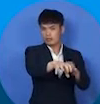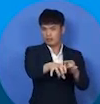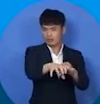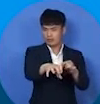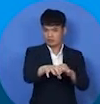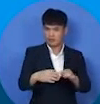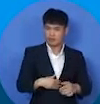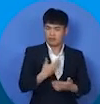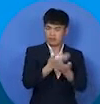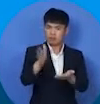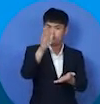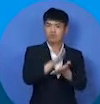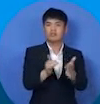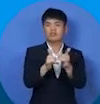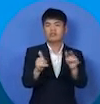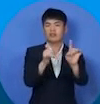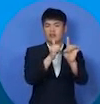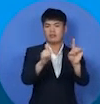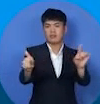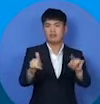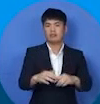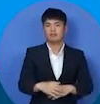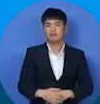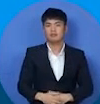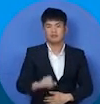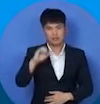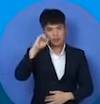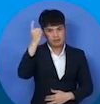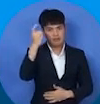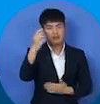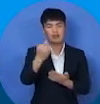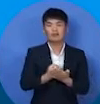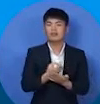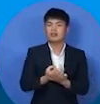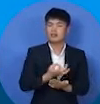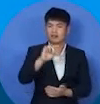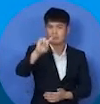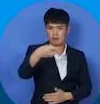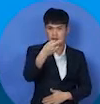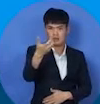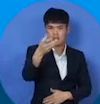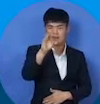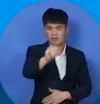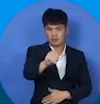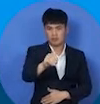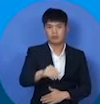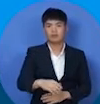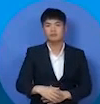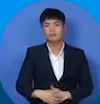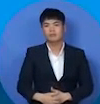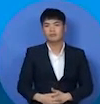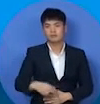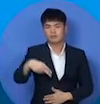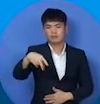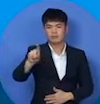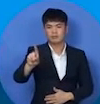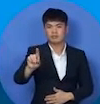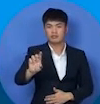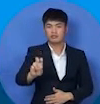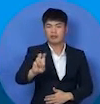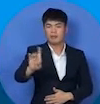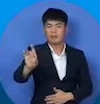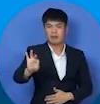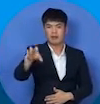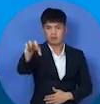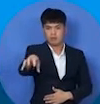및 사무기기 설치 및 수리요원 1명을 모집합니다. 임금은 월급 180만 원 이상이며 근무지는 천안시 동남구